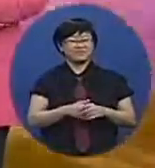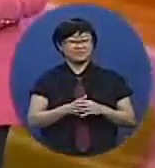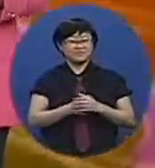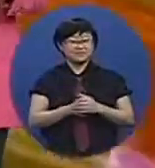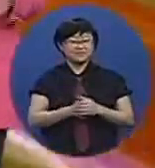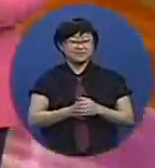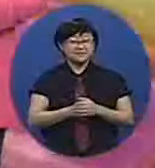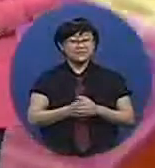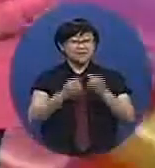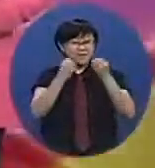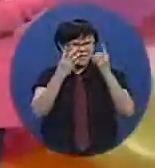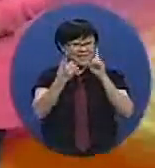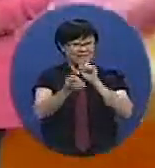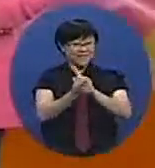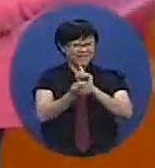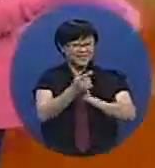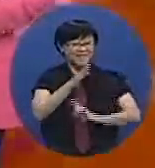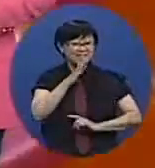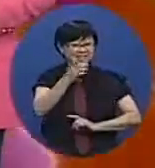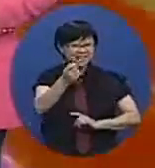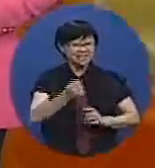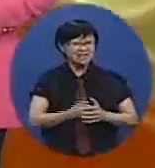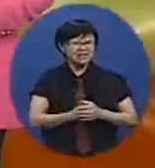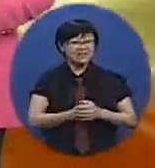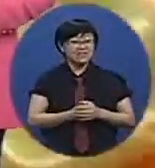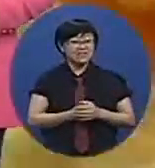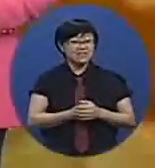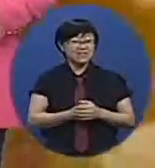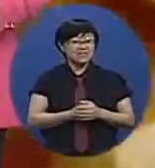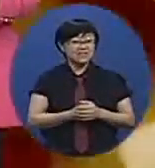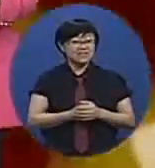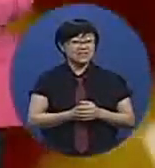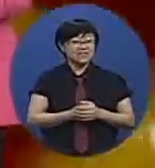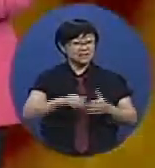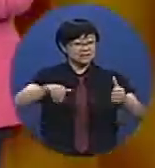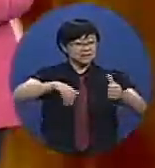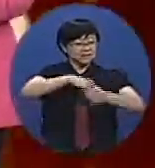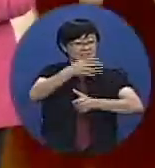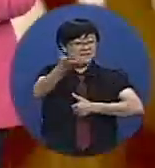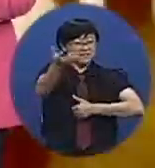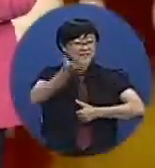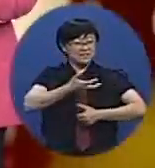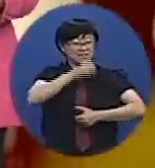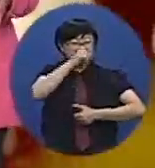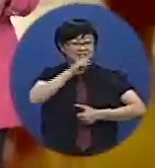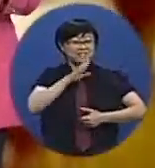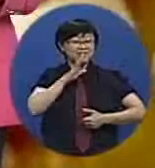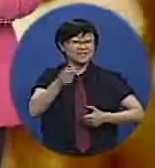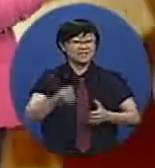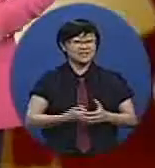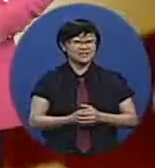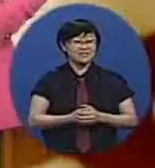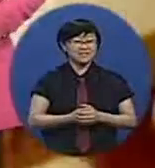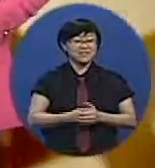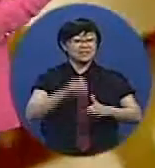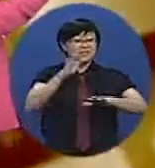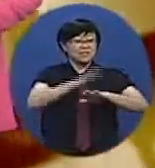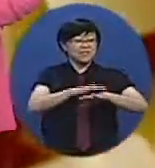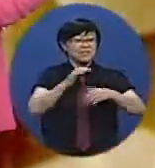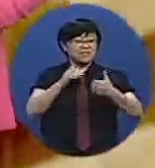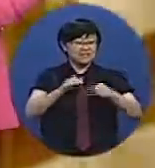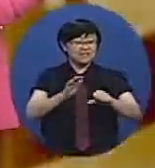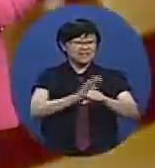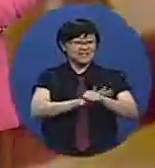그러면은 새롭겠네요. 늘. 네. 환경이 바뀔 때마다 좋으시잖아요. 그리고 손주들을